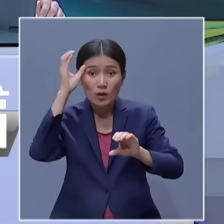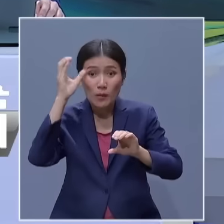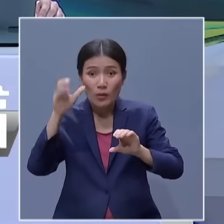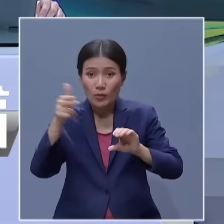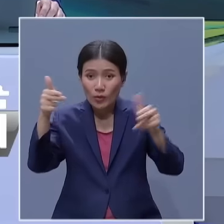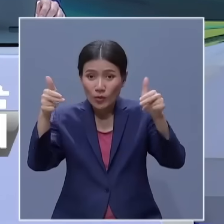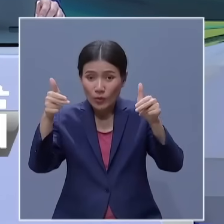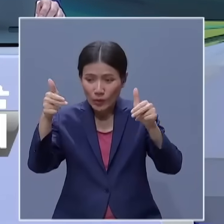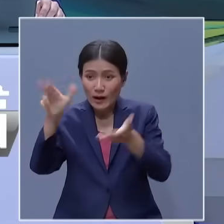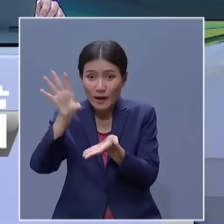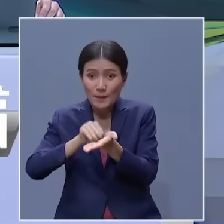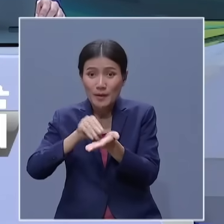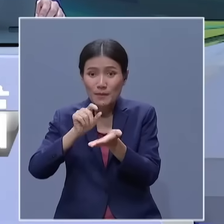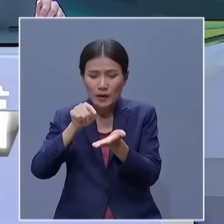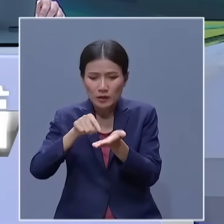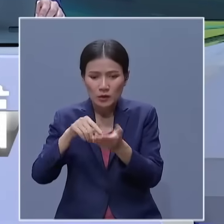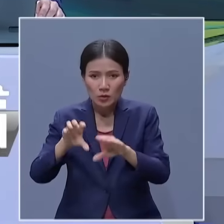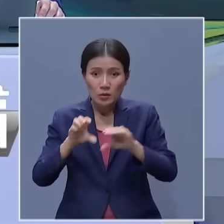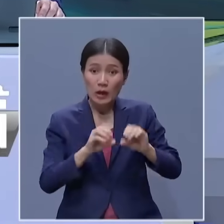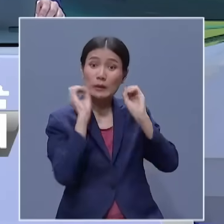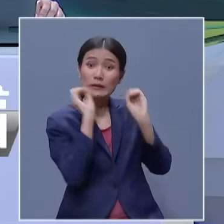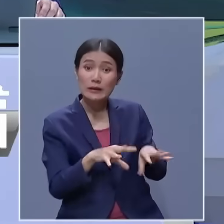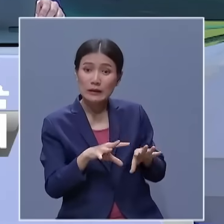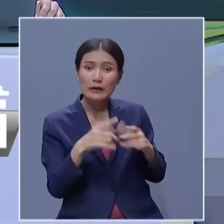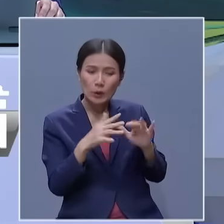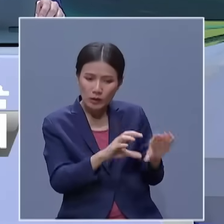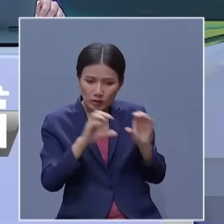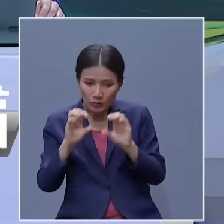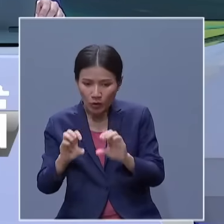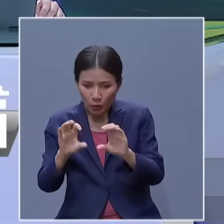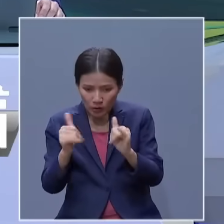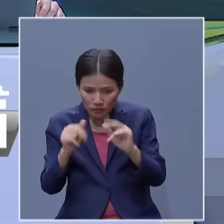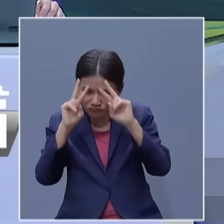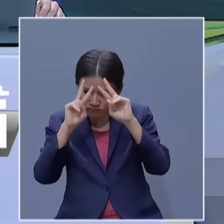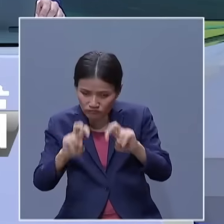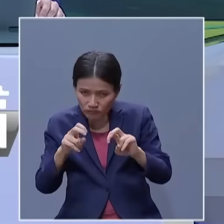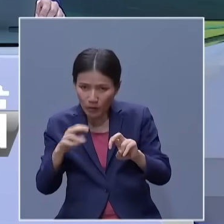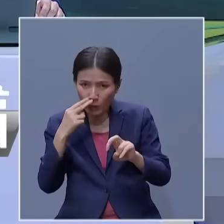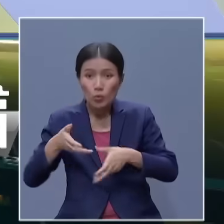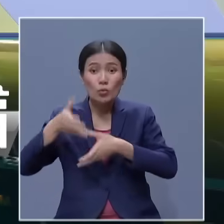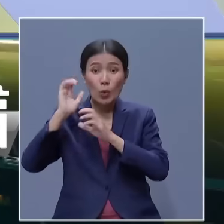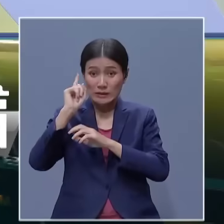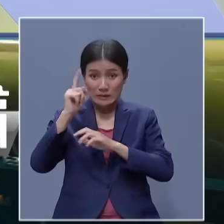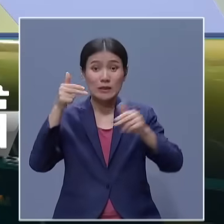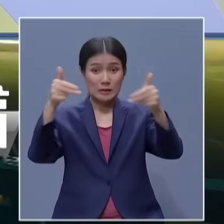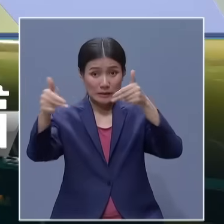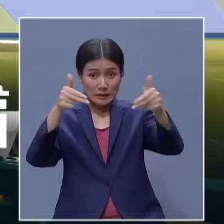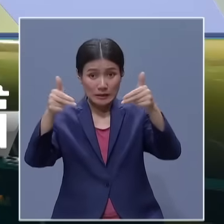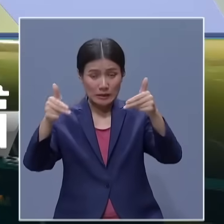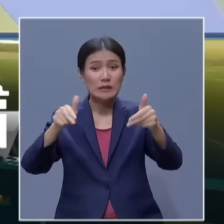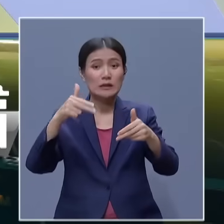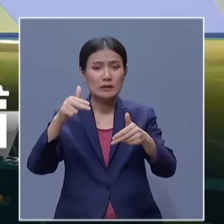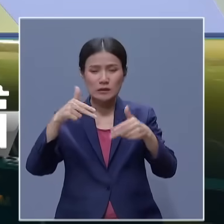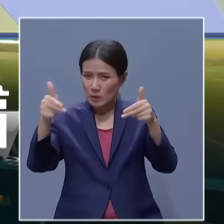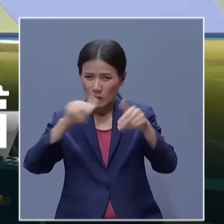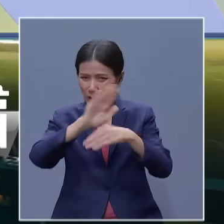ากู้มาได้มีกล้องอยู่ในสำนักงานของกำนันนกมีอยู่15ตัวแต่กู้ภาพมาได้13ตัวมันขา